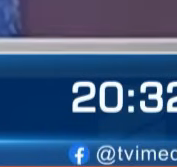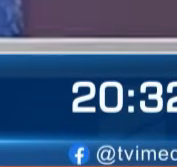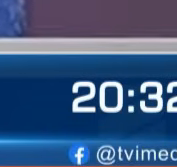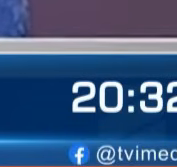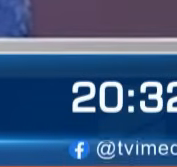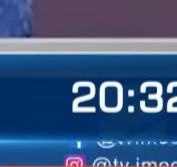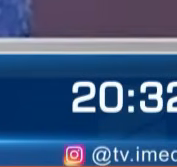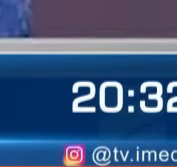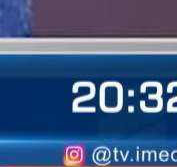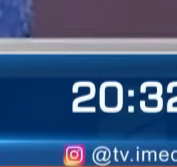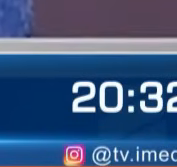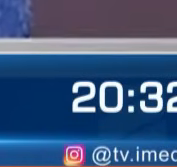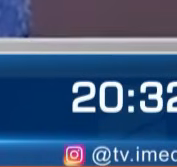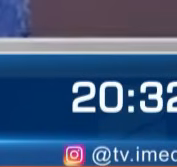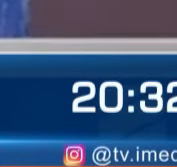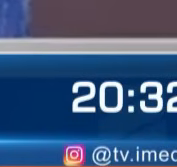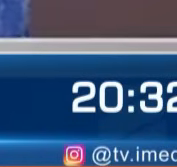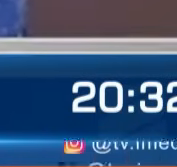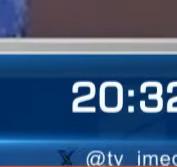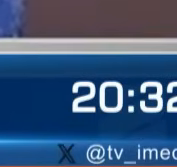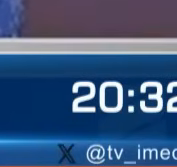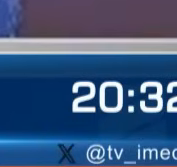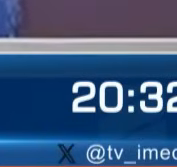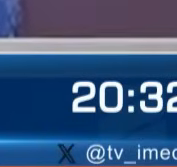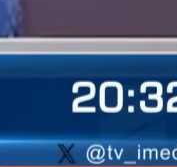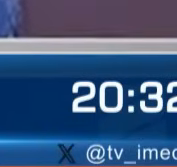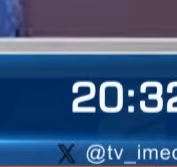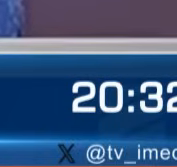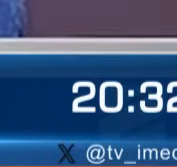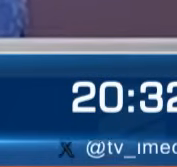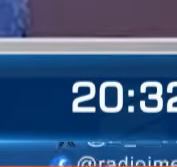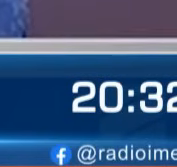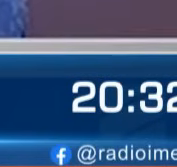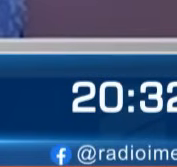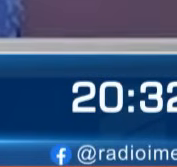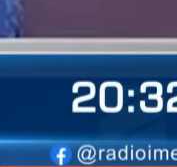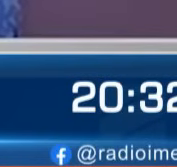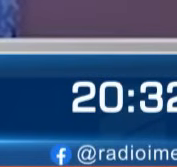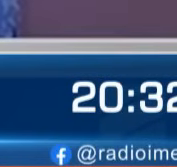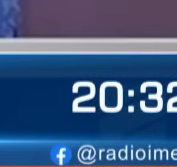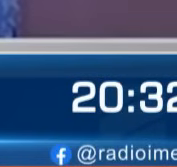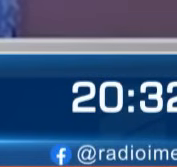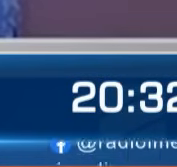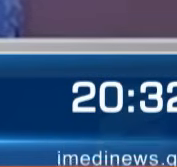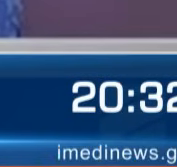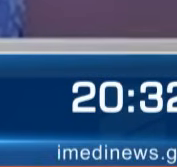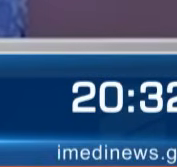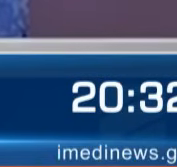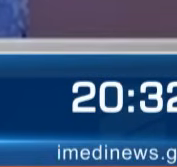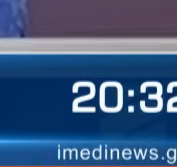Შულთანაც მას ვუსურებ წარმატებას ახალ პოზიციაზე. ვულოცავი მიღწევებს, რაც მას პრემიერობის პერიოდში ჰქონდა.